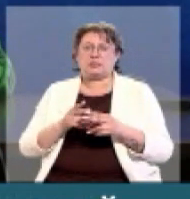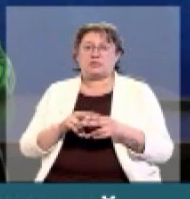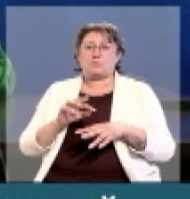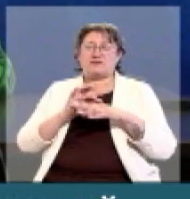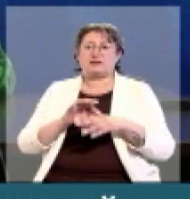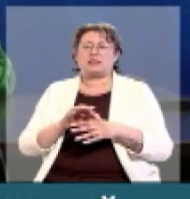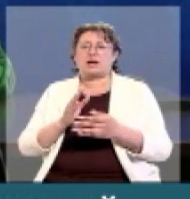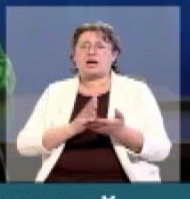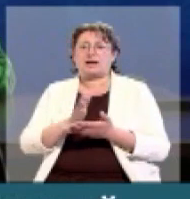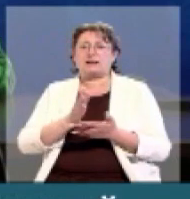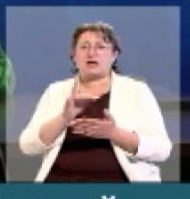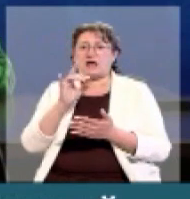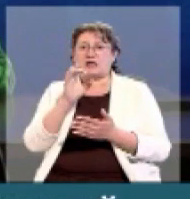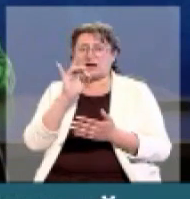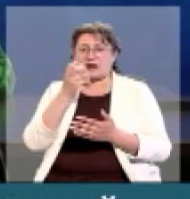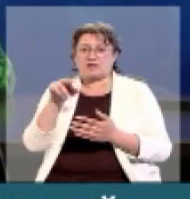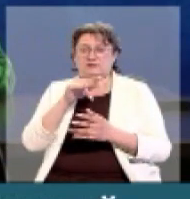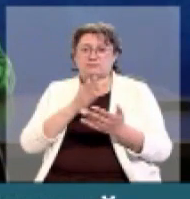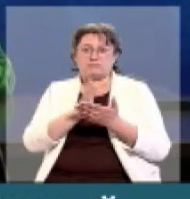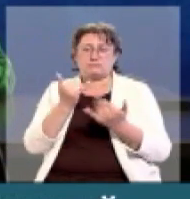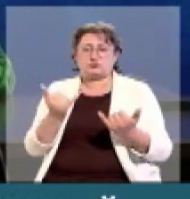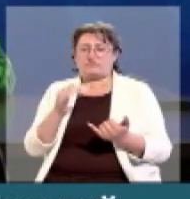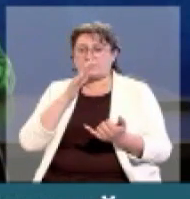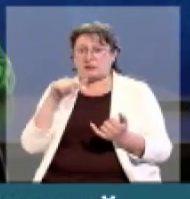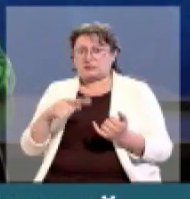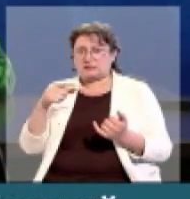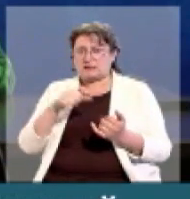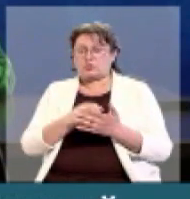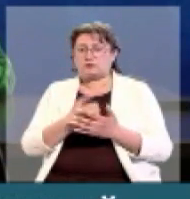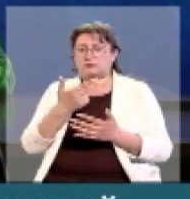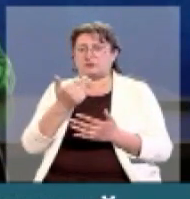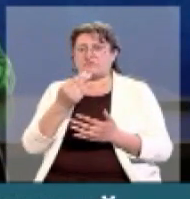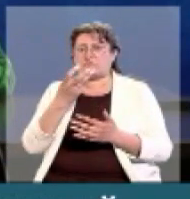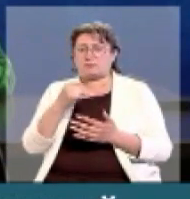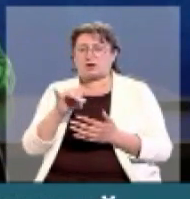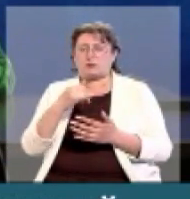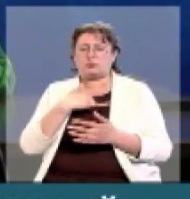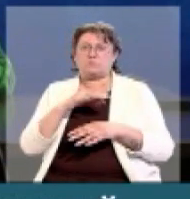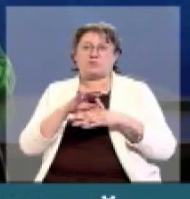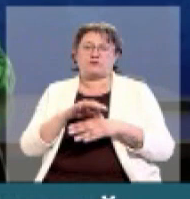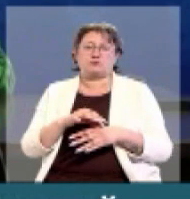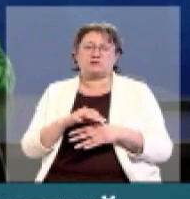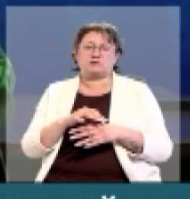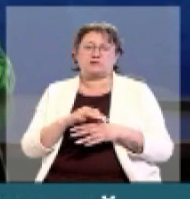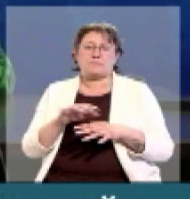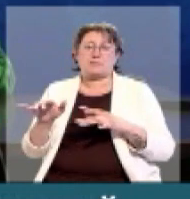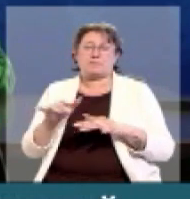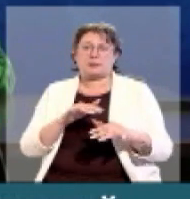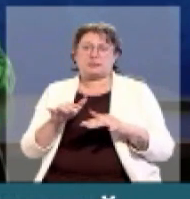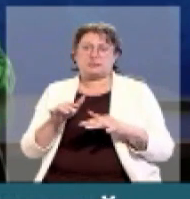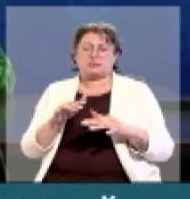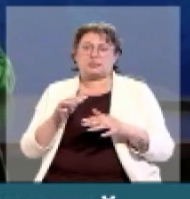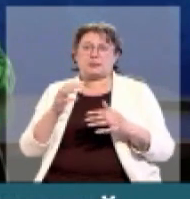проведение рейдовых мероприятий. Вот в настоящее время, на этой неделе, до 31 мая у нас проводятся рейдовые мероприятия